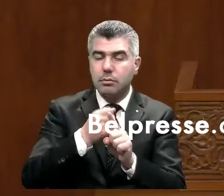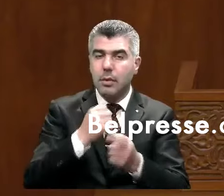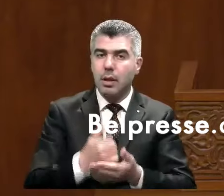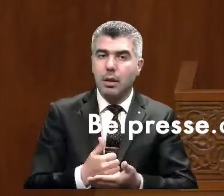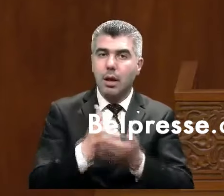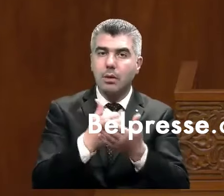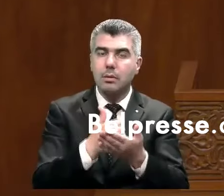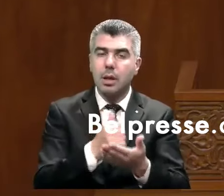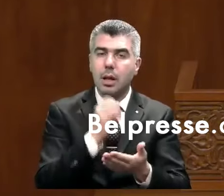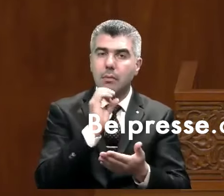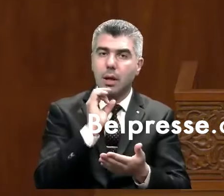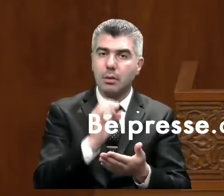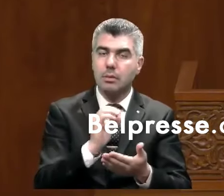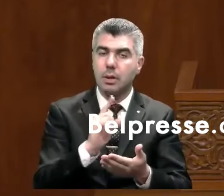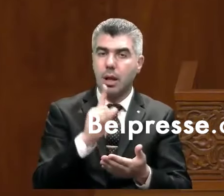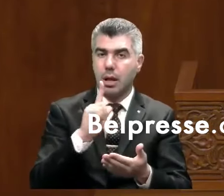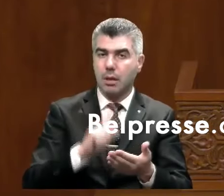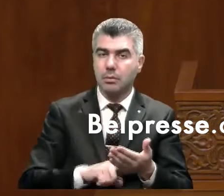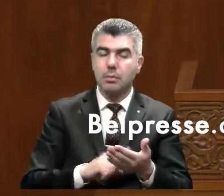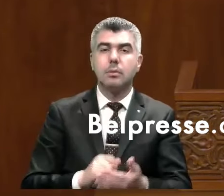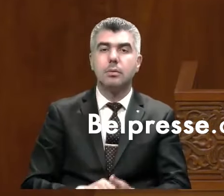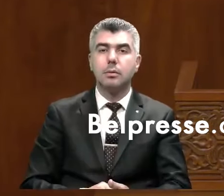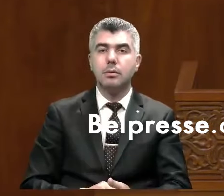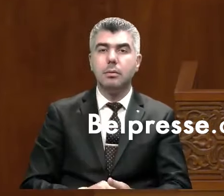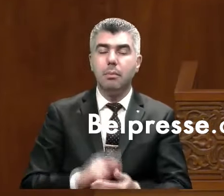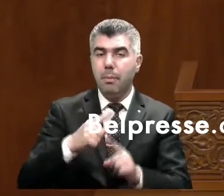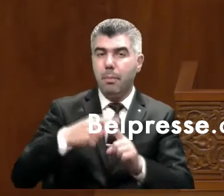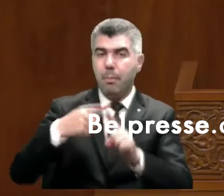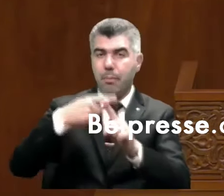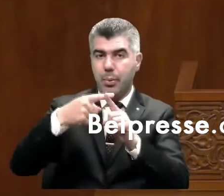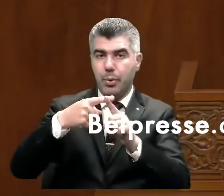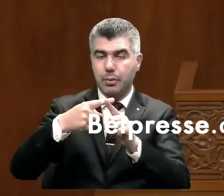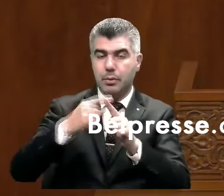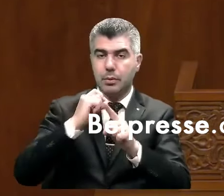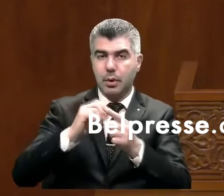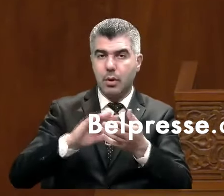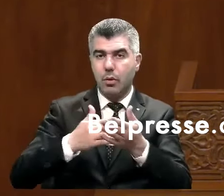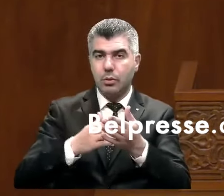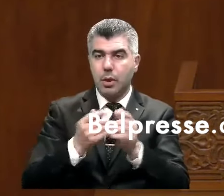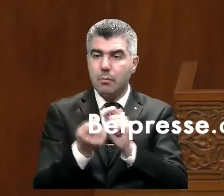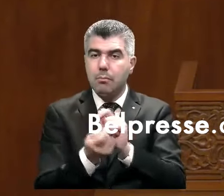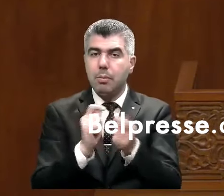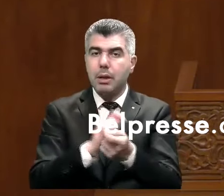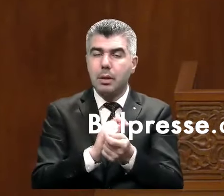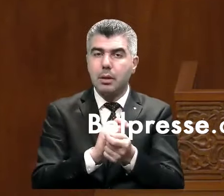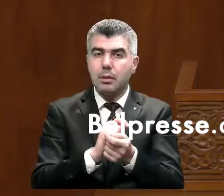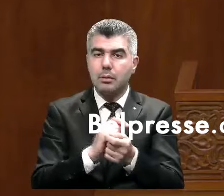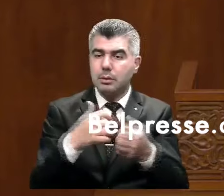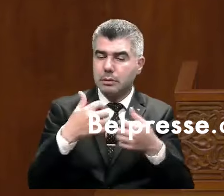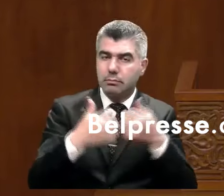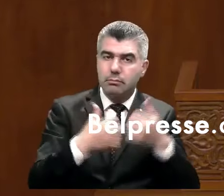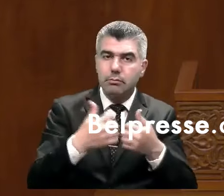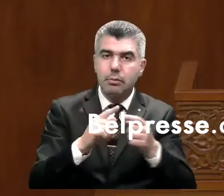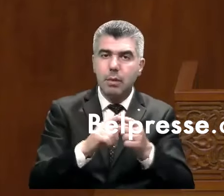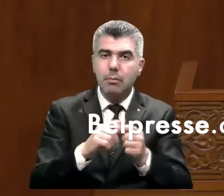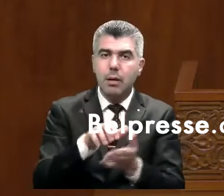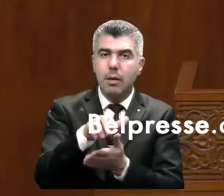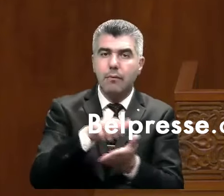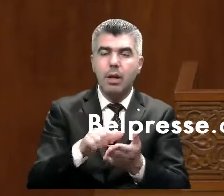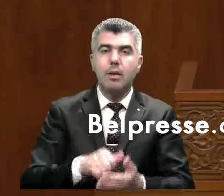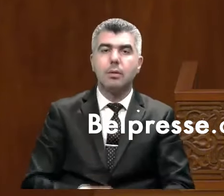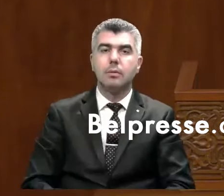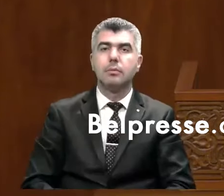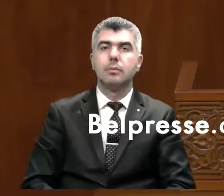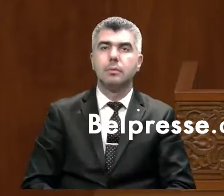الماء والاستعمال ديالها عبر الرفع من الاعتماد والعصر ديال الشبكات ديال الري والصيانه ديالها وك